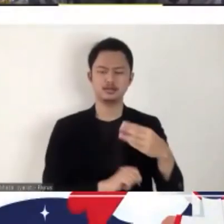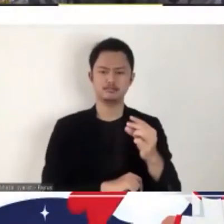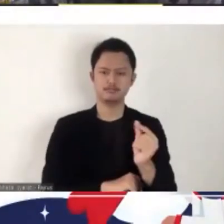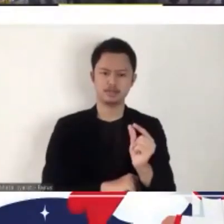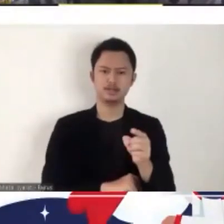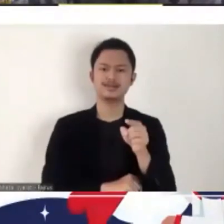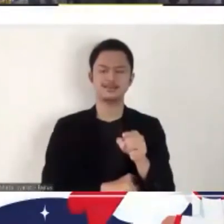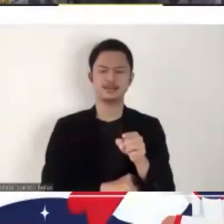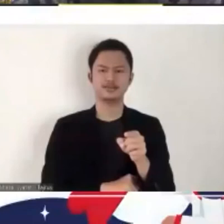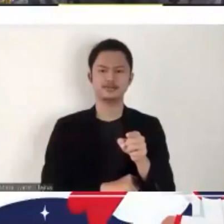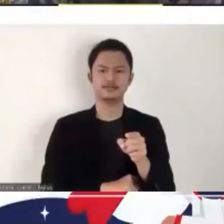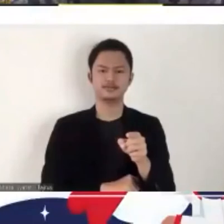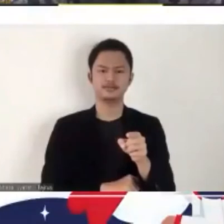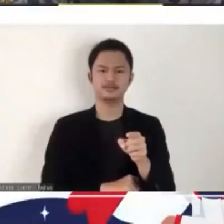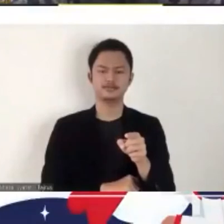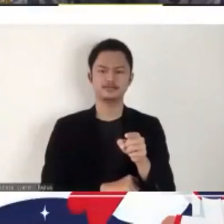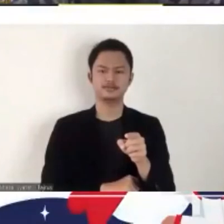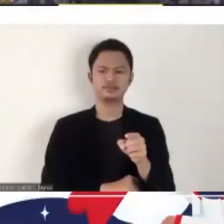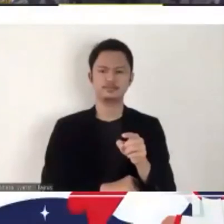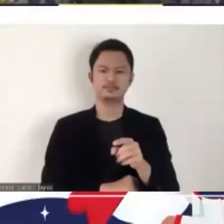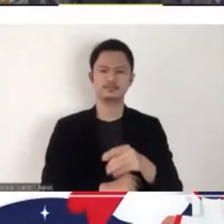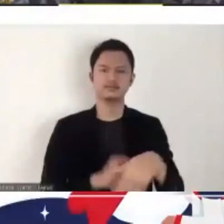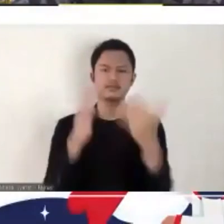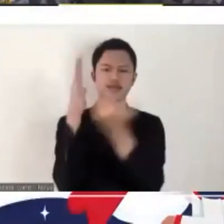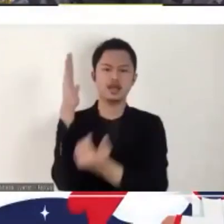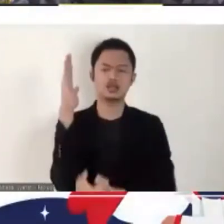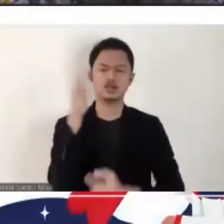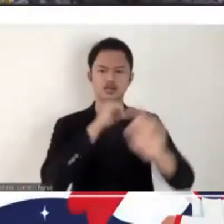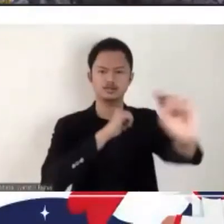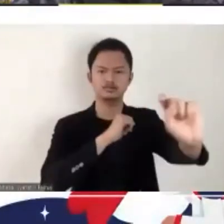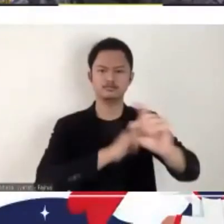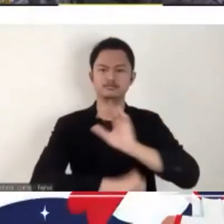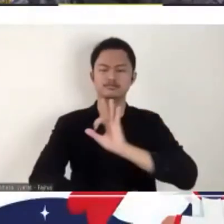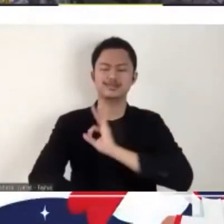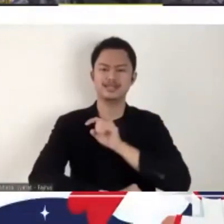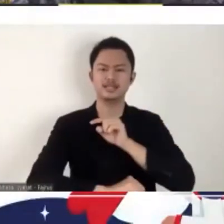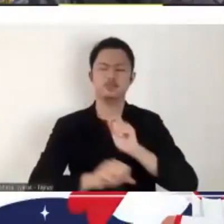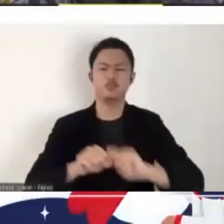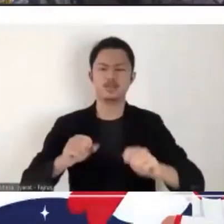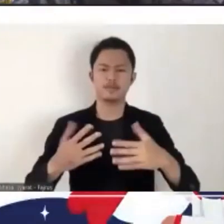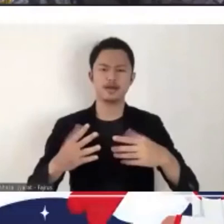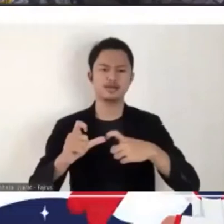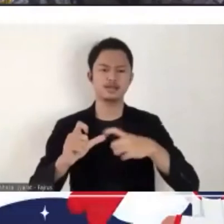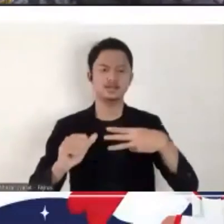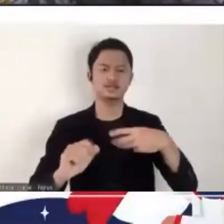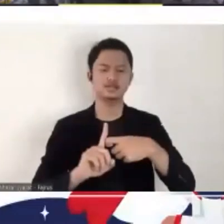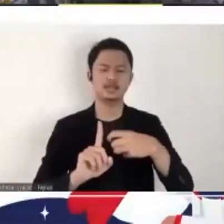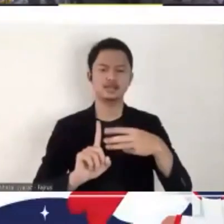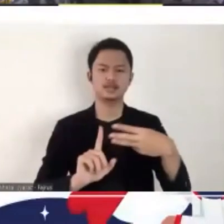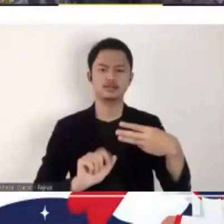eh amanat dalam Perpres itu hanya membentuk sekber jadi memang sekber ini